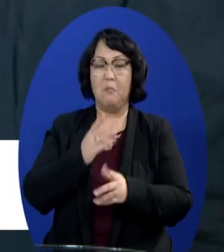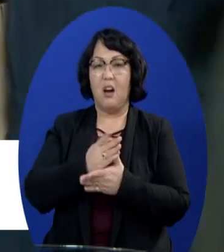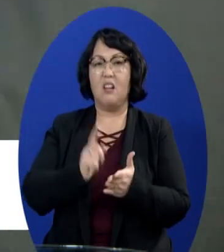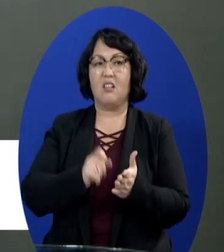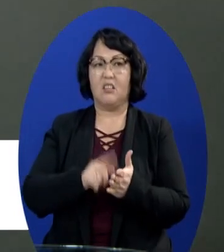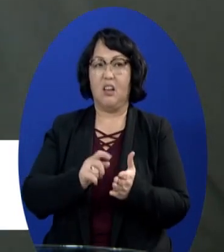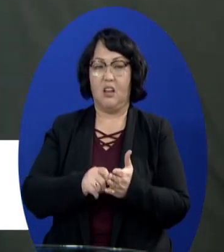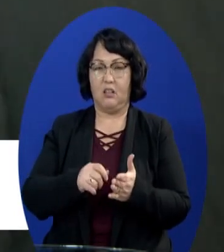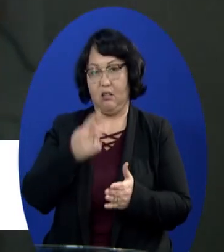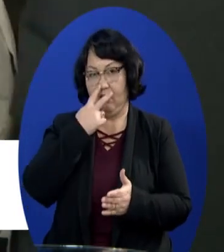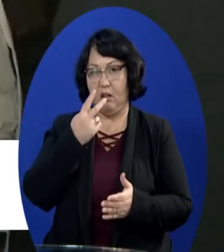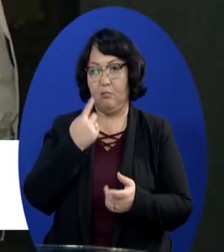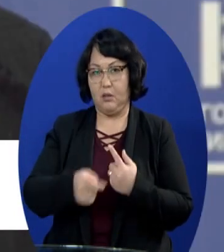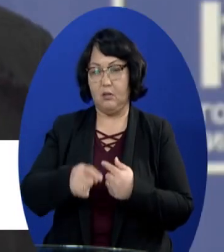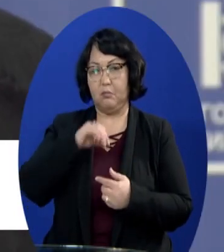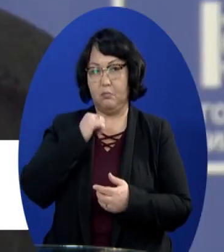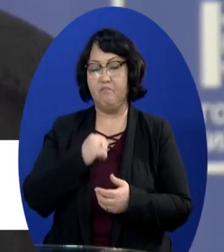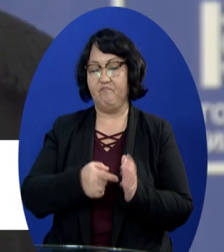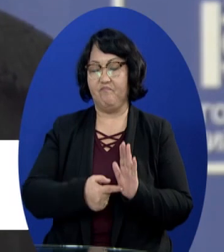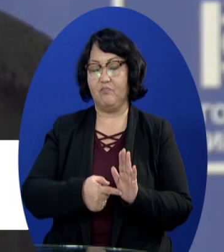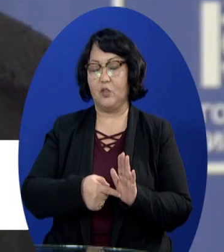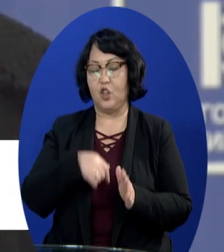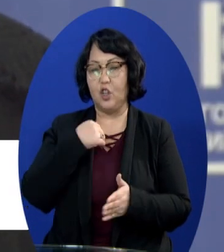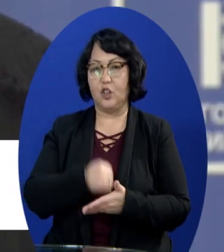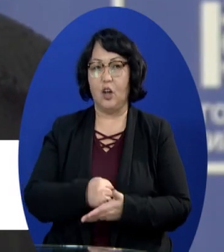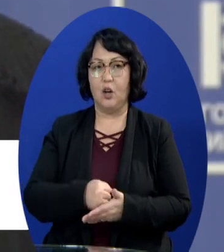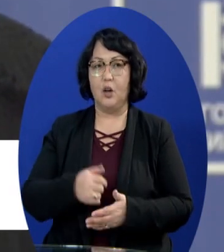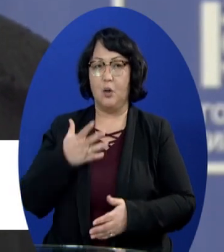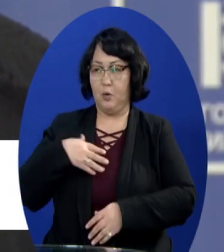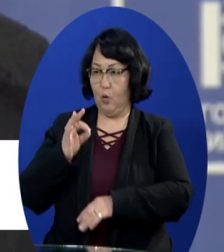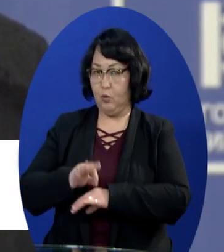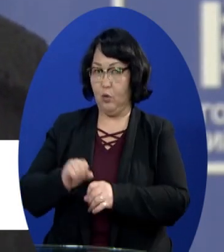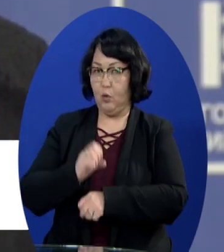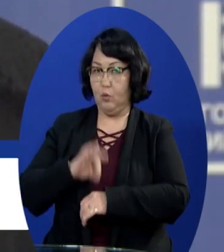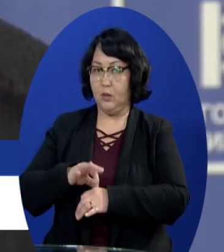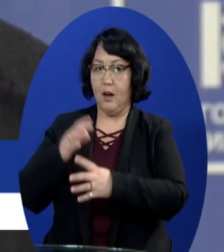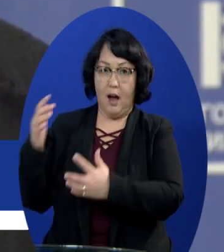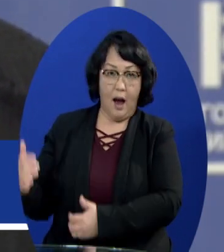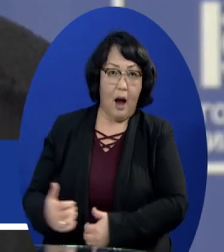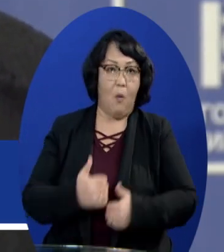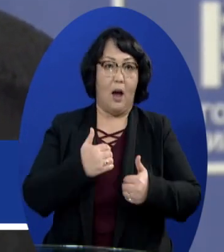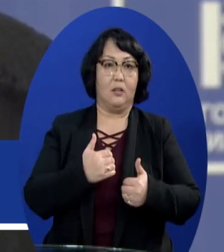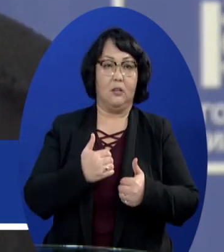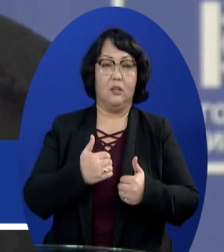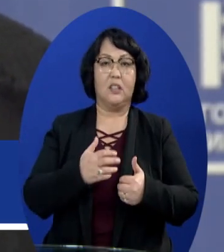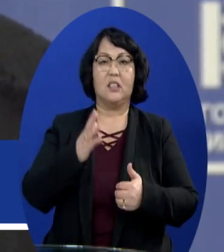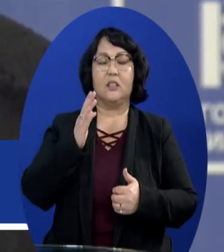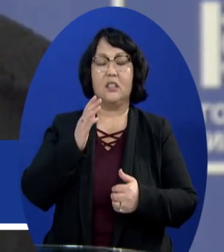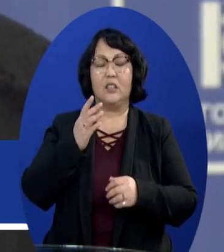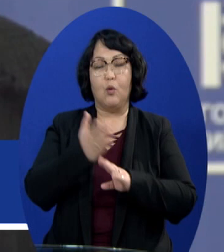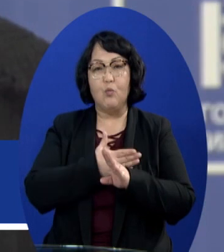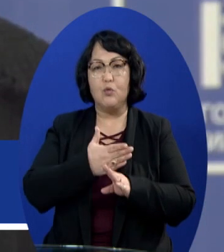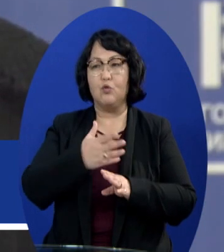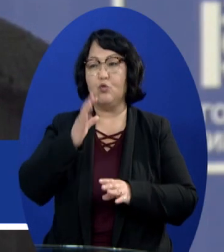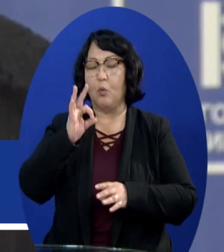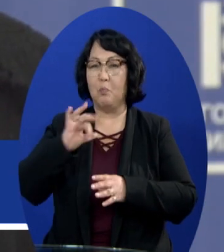гэдгийг дээрх үйл явдал нотоллоо. Өвчтөн шилжүүлэх, тусгаарлах өрөөнд байхад нь одоо яаж хэрхэн яаж одоо бэлтэх үү тэр бүх